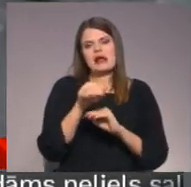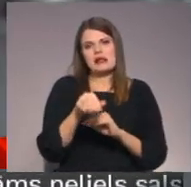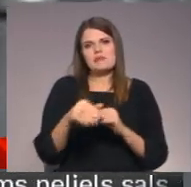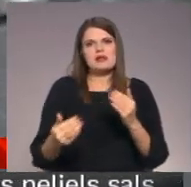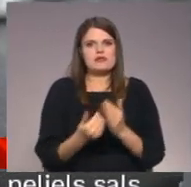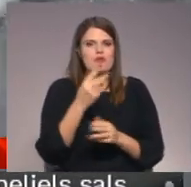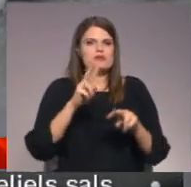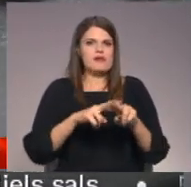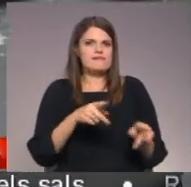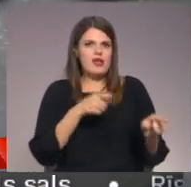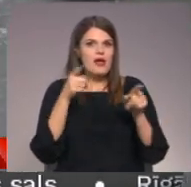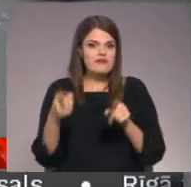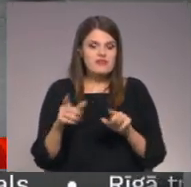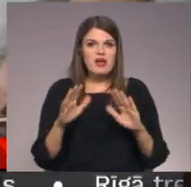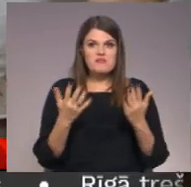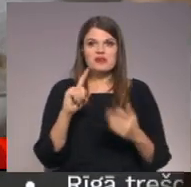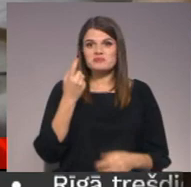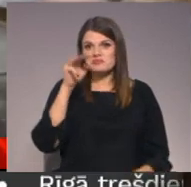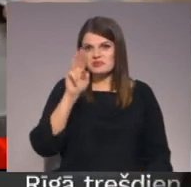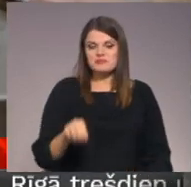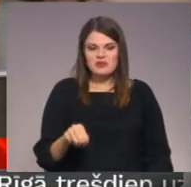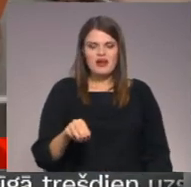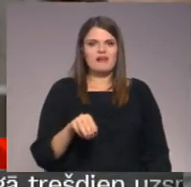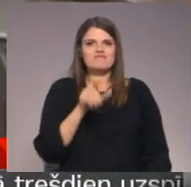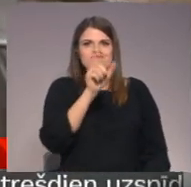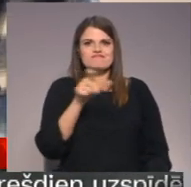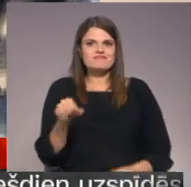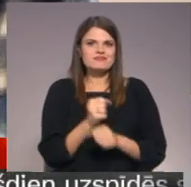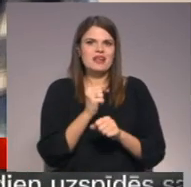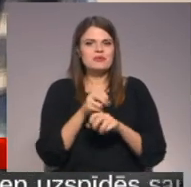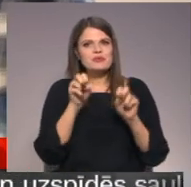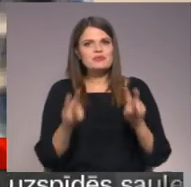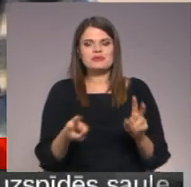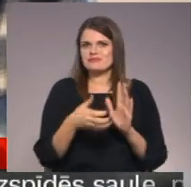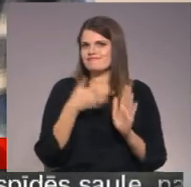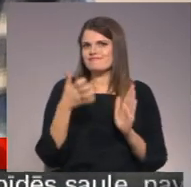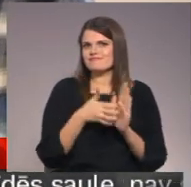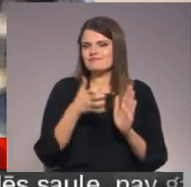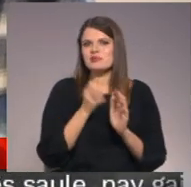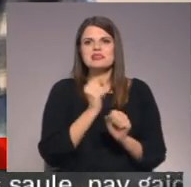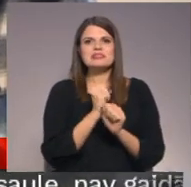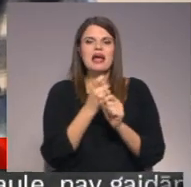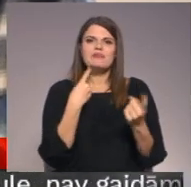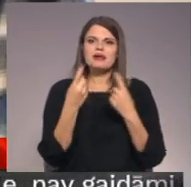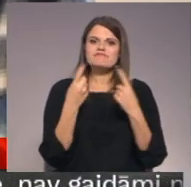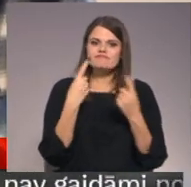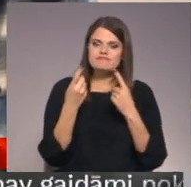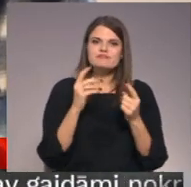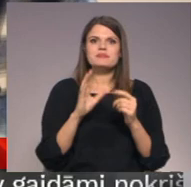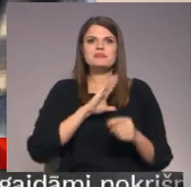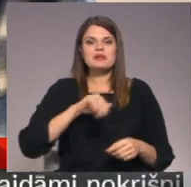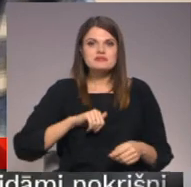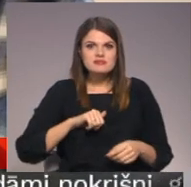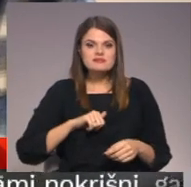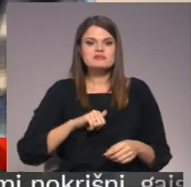Diemžēl pirmā mēneša laikā jau nācies saskarties ar speciālistu trūkumu. Viens ir darba intervija, ko mēs sarunājam, kā tas notiks, otrs